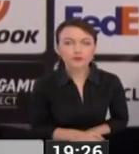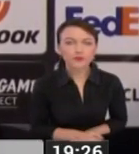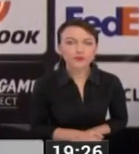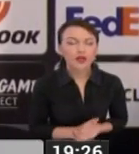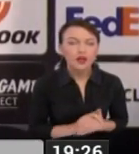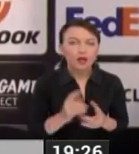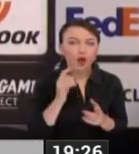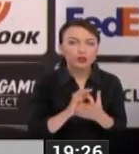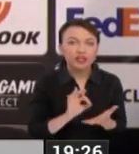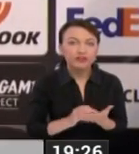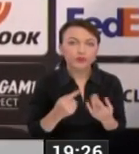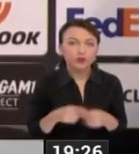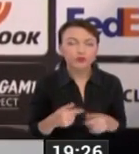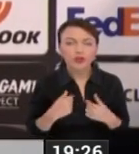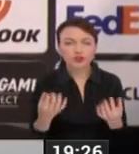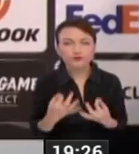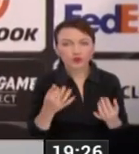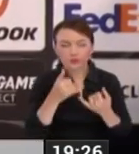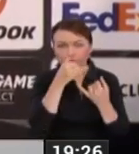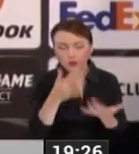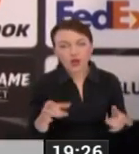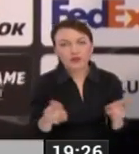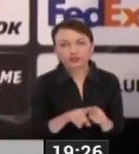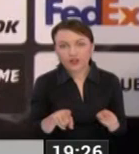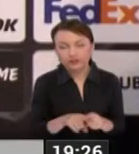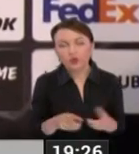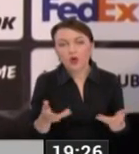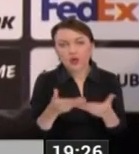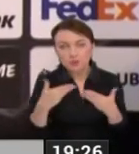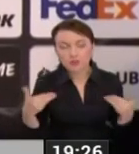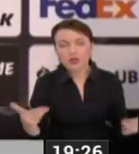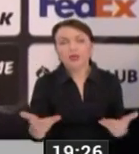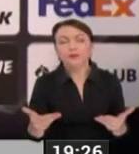Здесь оценивать по-другому я ничего не могу, но все равно мы